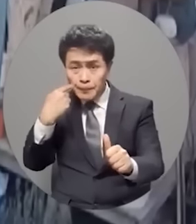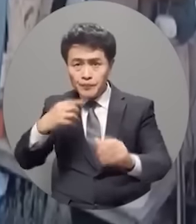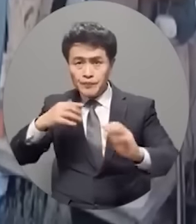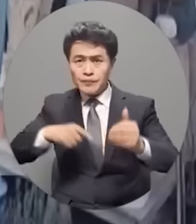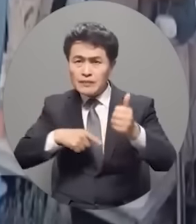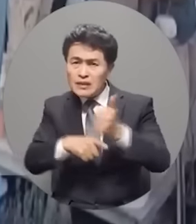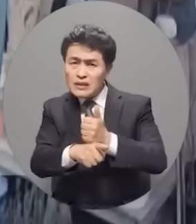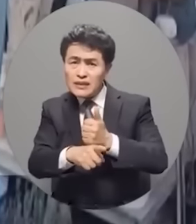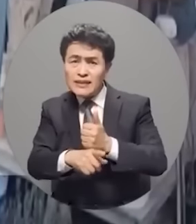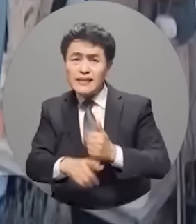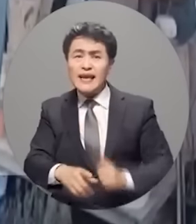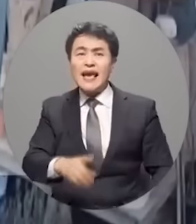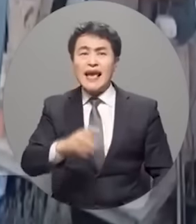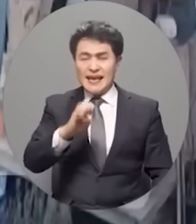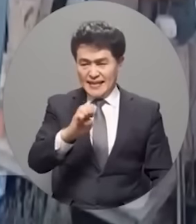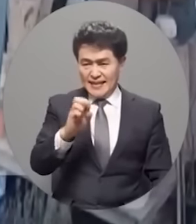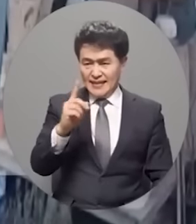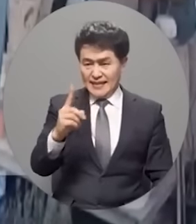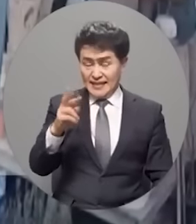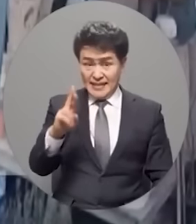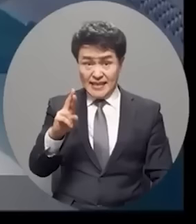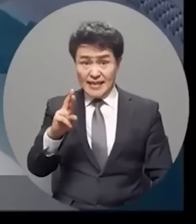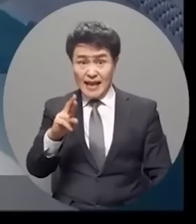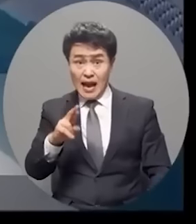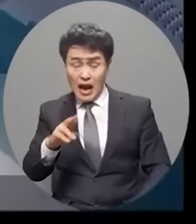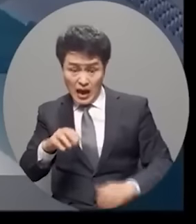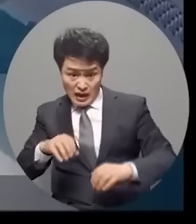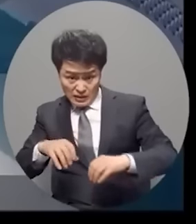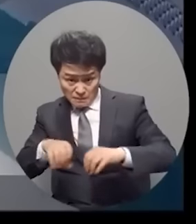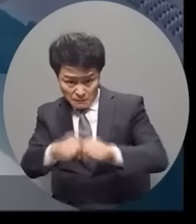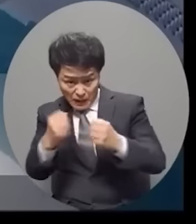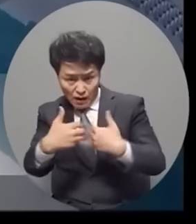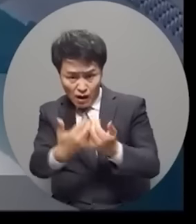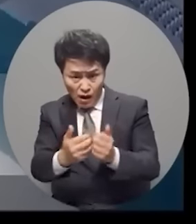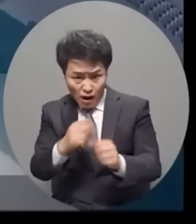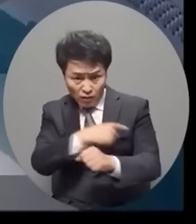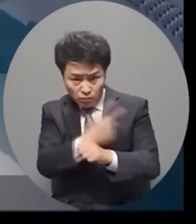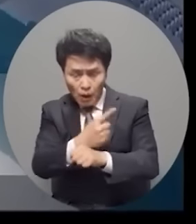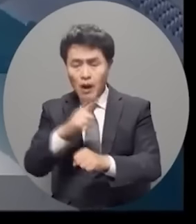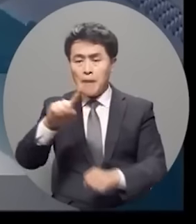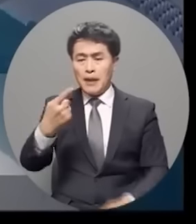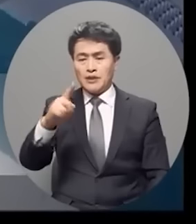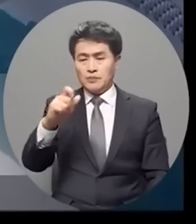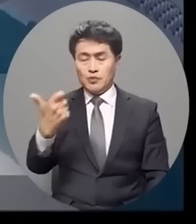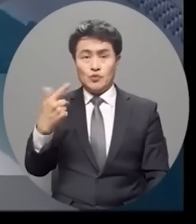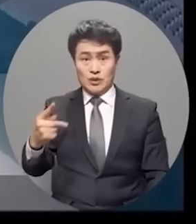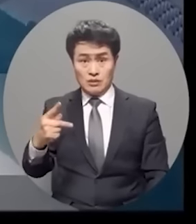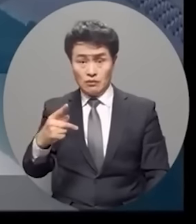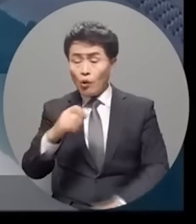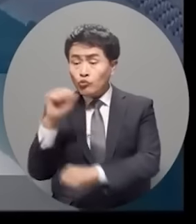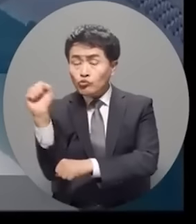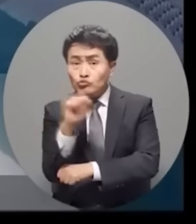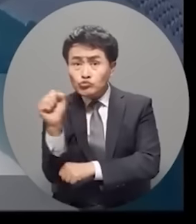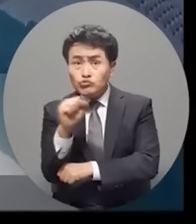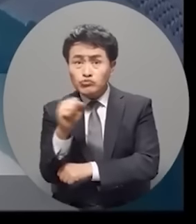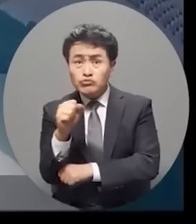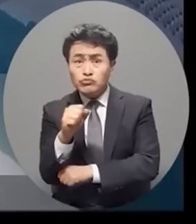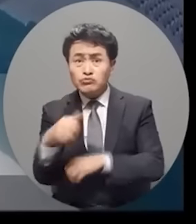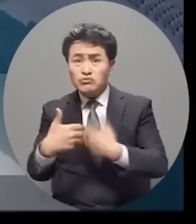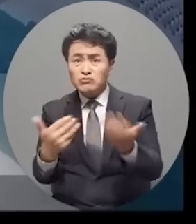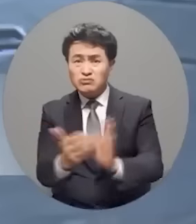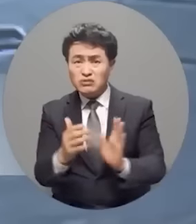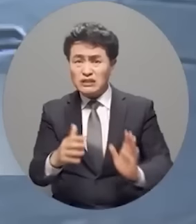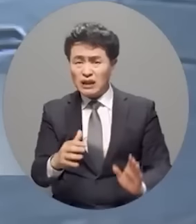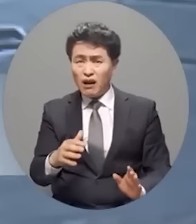국과수는 EDR, 즉 자동차 사고 기록 장치에 시속 116km로 기록되어 있고 당시 운전자가 풀악셀을